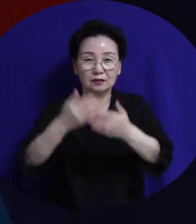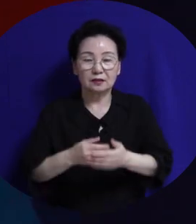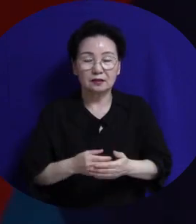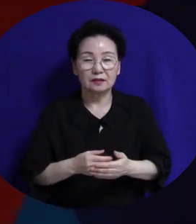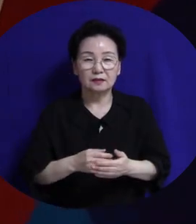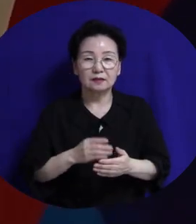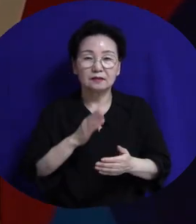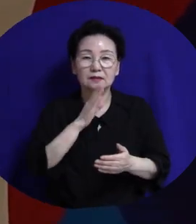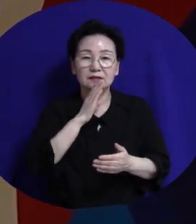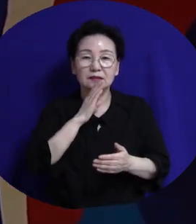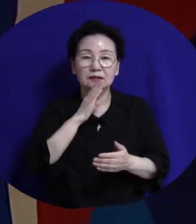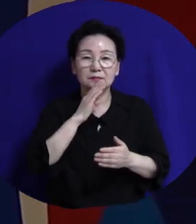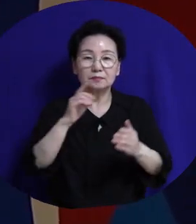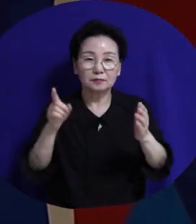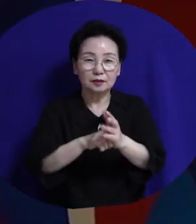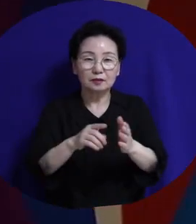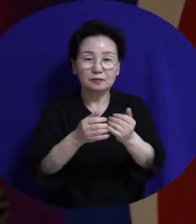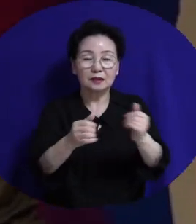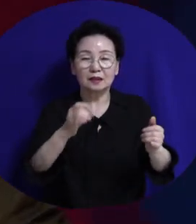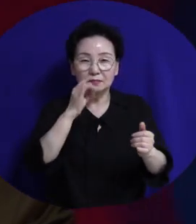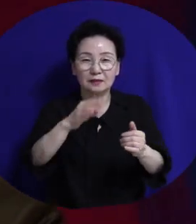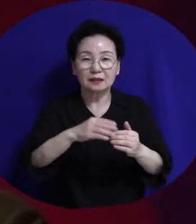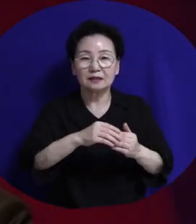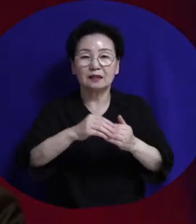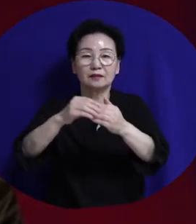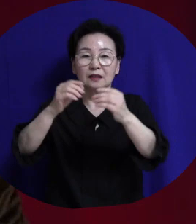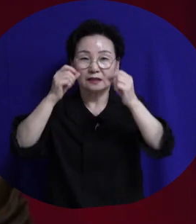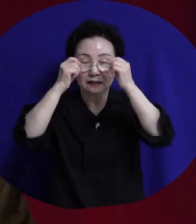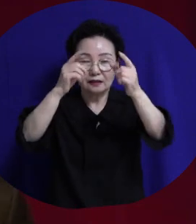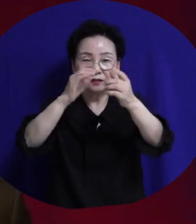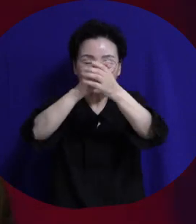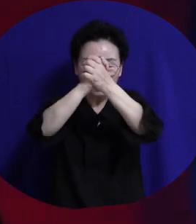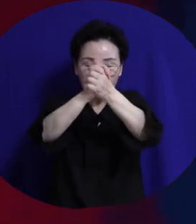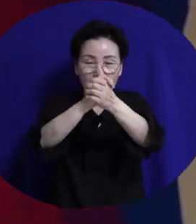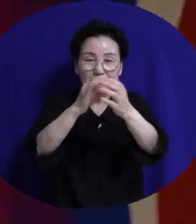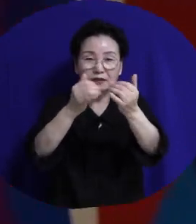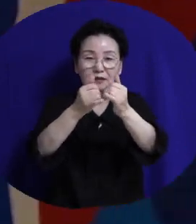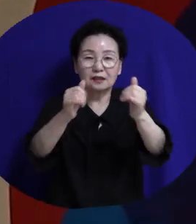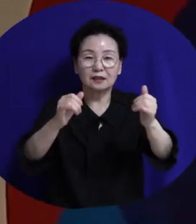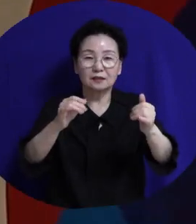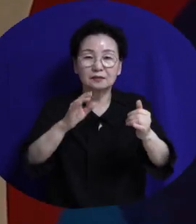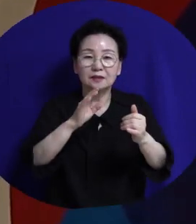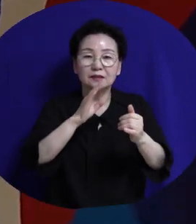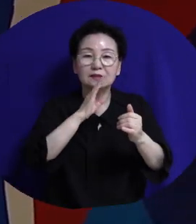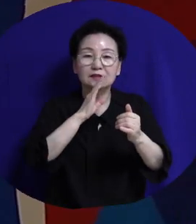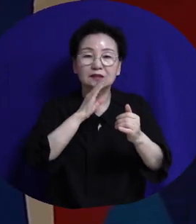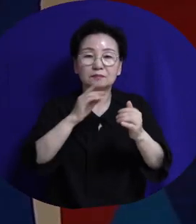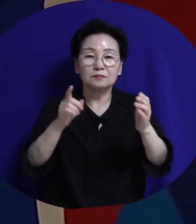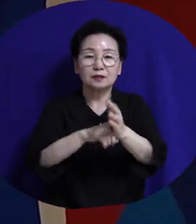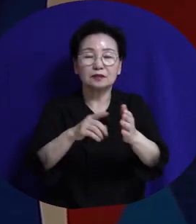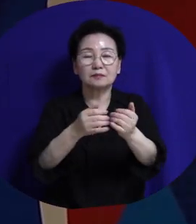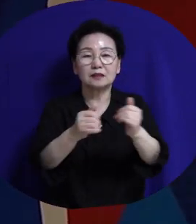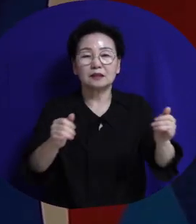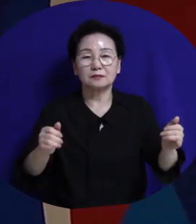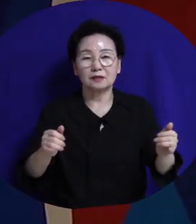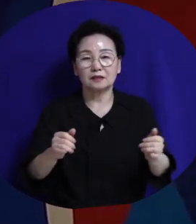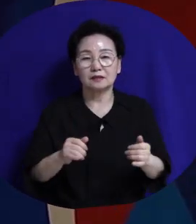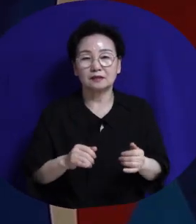알곡만 데려간다는 겁니다. 근데 알곡이 그냥 깨워서 기도하는 것이 알곡이지 기도하지 않은 건 알곡이 될 수가 없다는